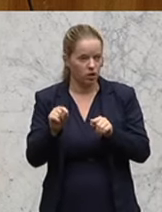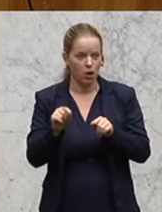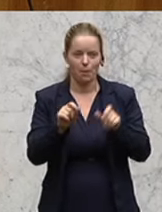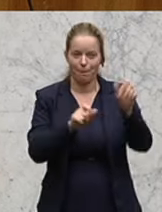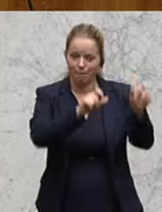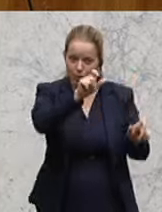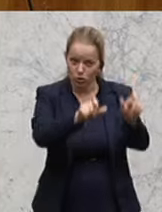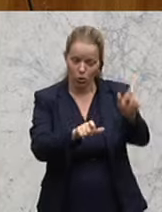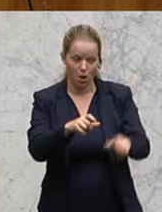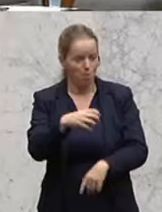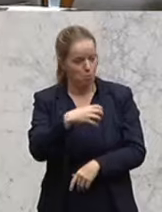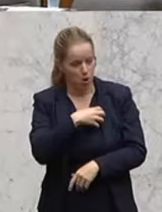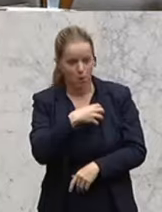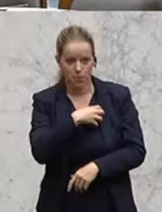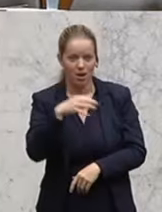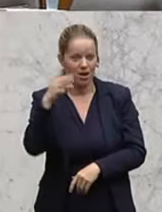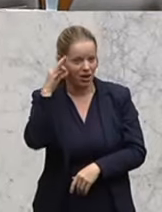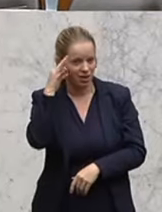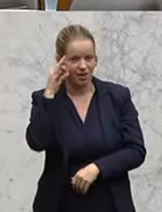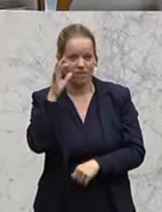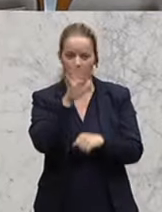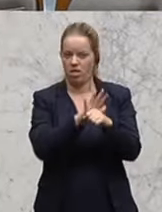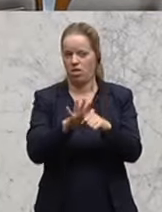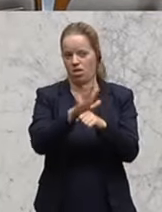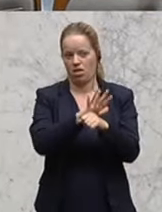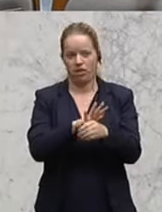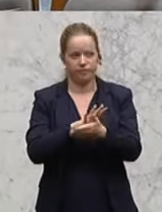ist eine Schande, wie ich meine.